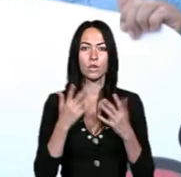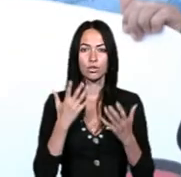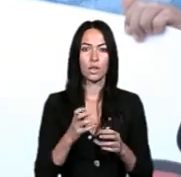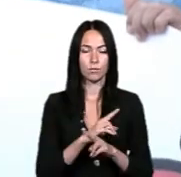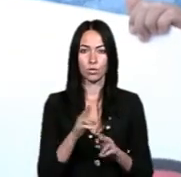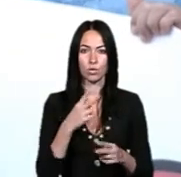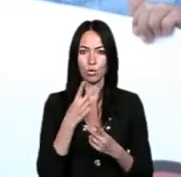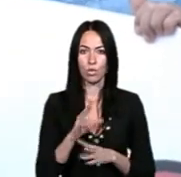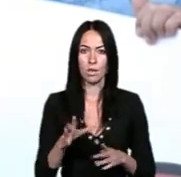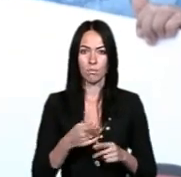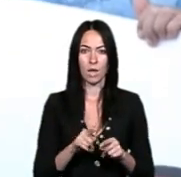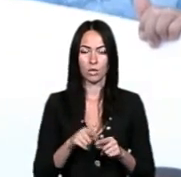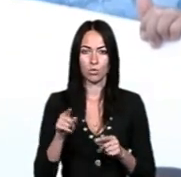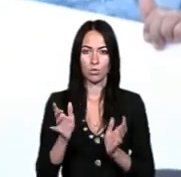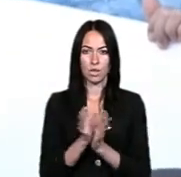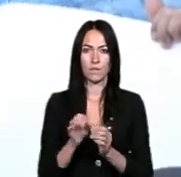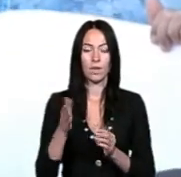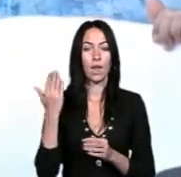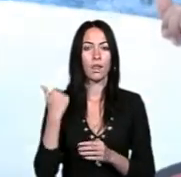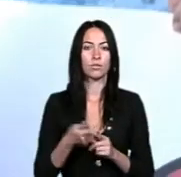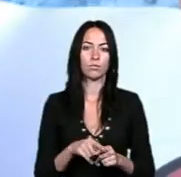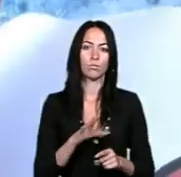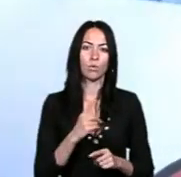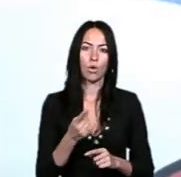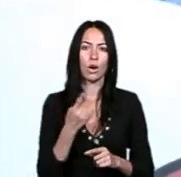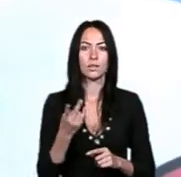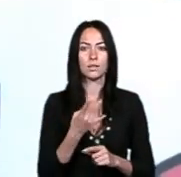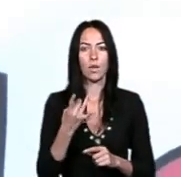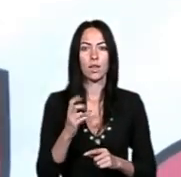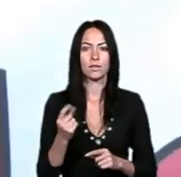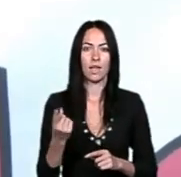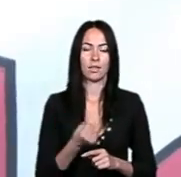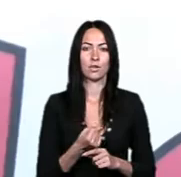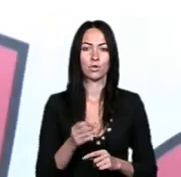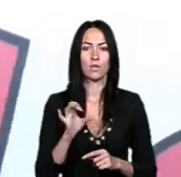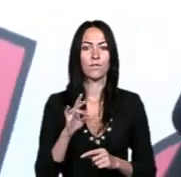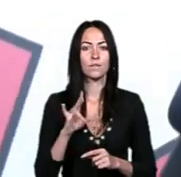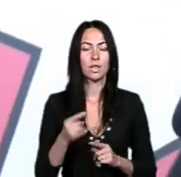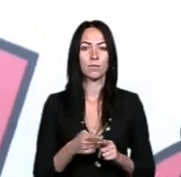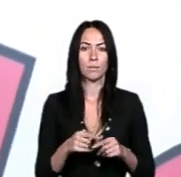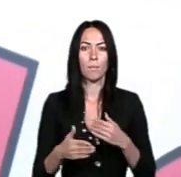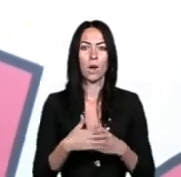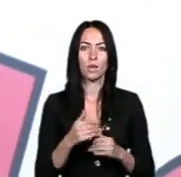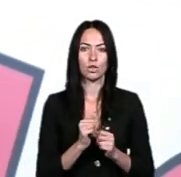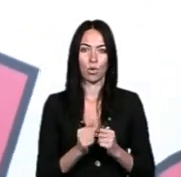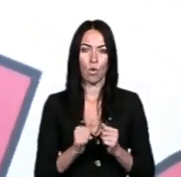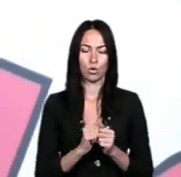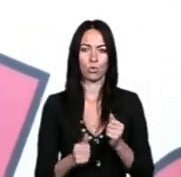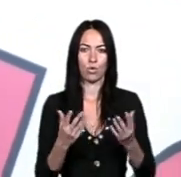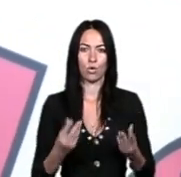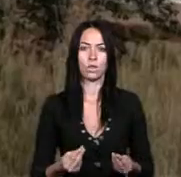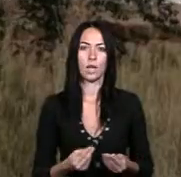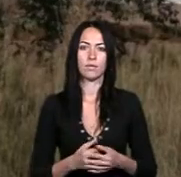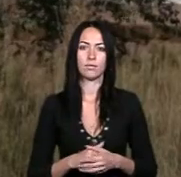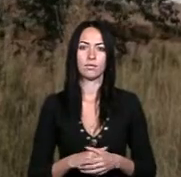бачить, такі ж викиди. Раніше це відбувалося раз-два рази на тиждень, викиди. У серпні це відбувається майже кожного дня. Кожний